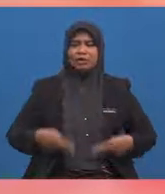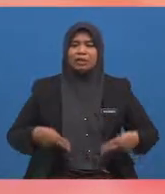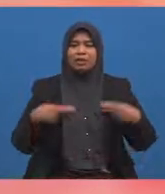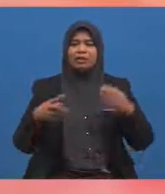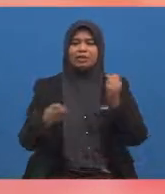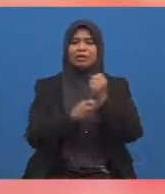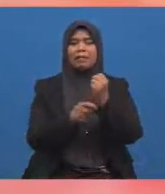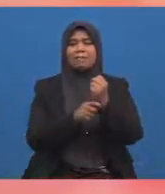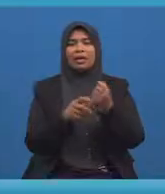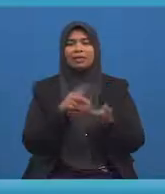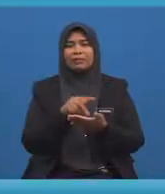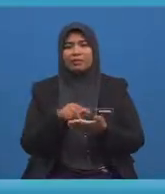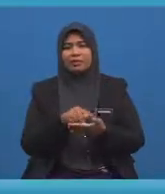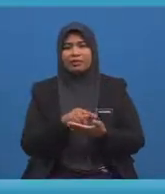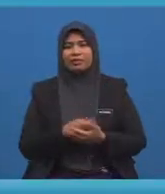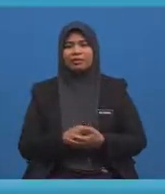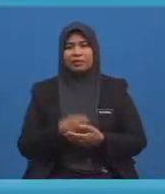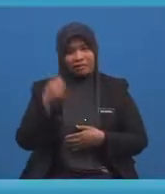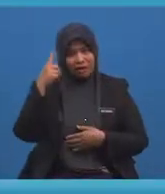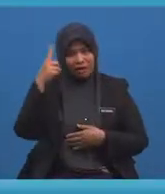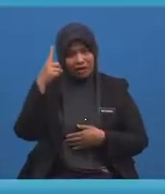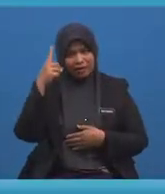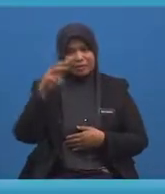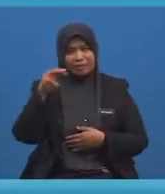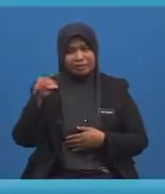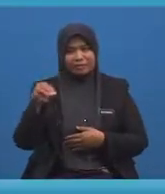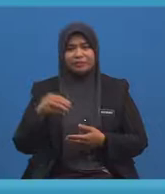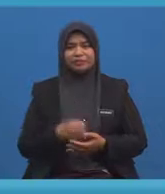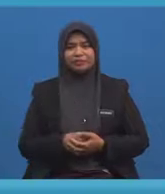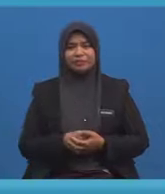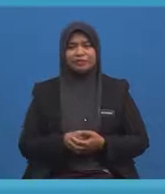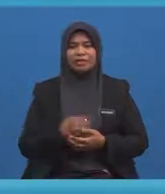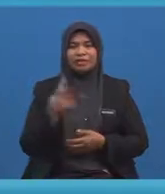menambah bilangan. Faham ya murid-murid? Mari kita